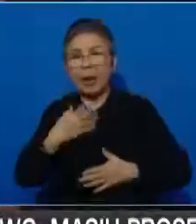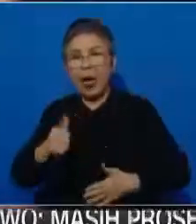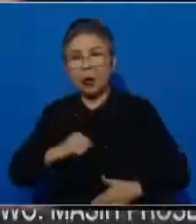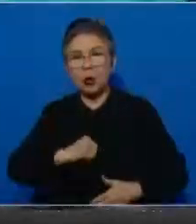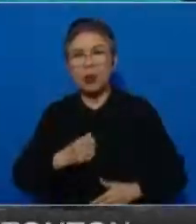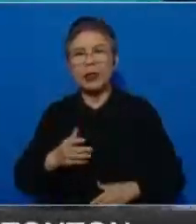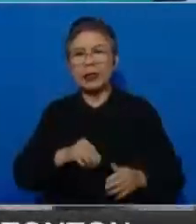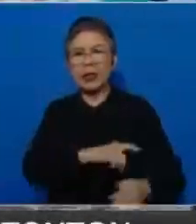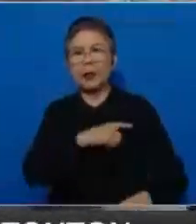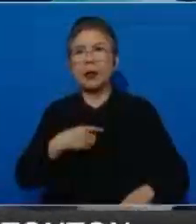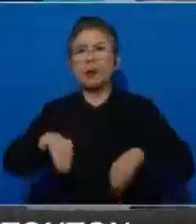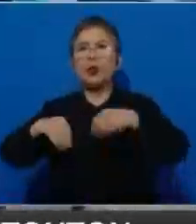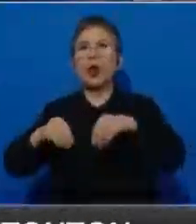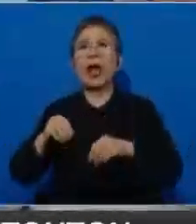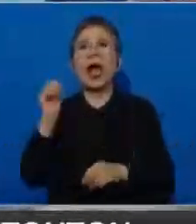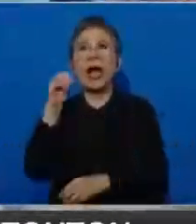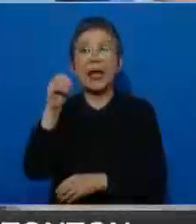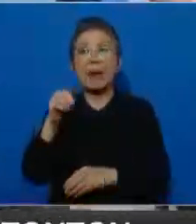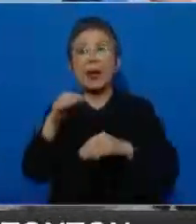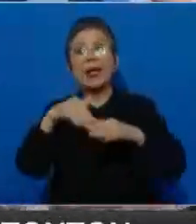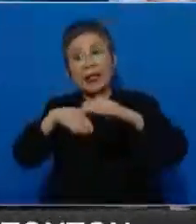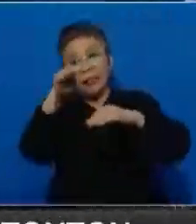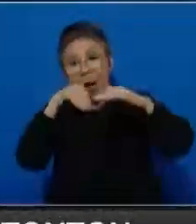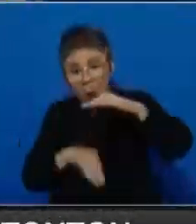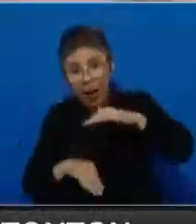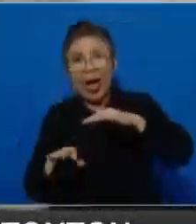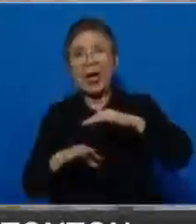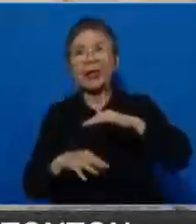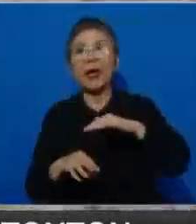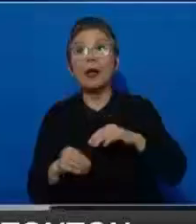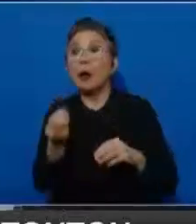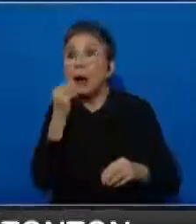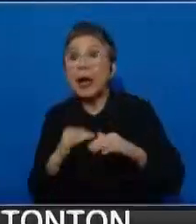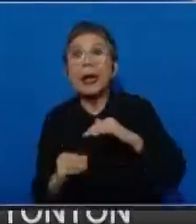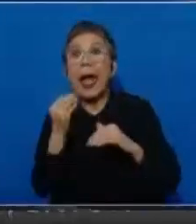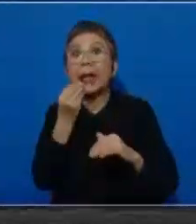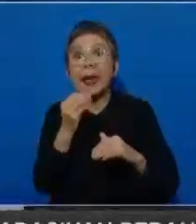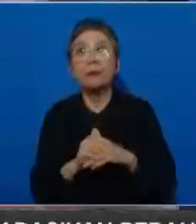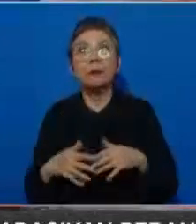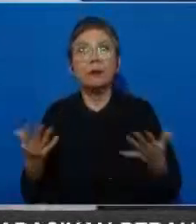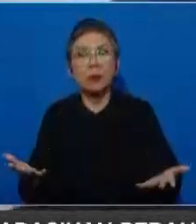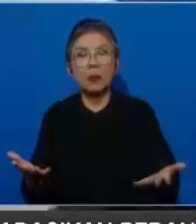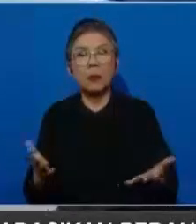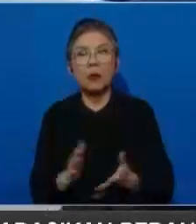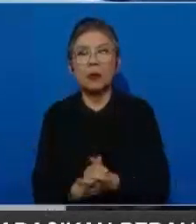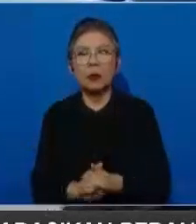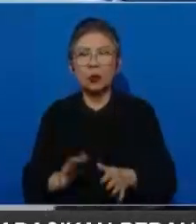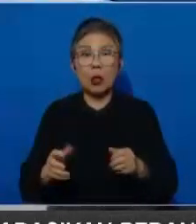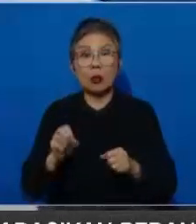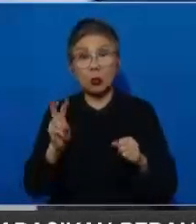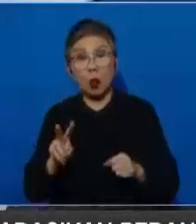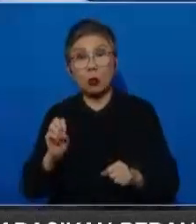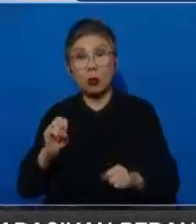selalu menjual ayam di bawah harga pokok produksi. Menurut peternak, harga pokok produksi berkisar